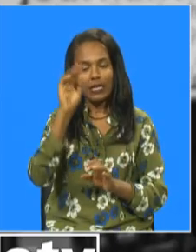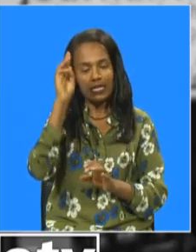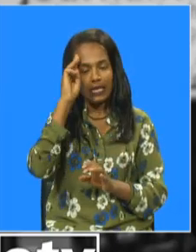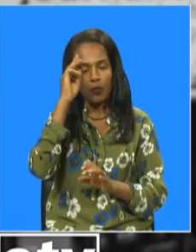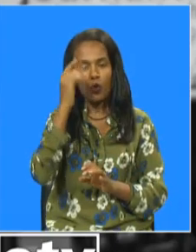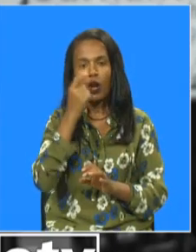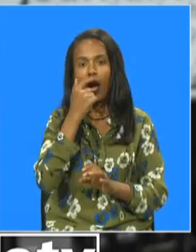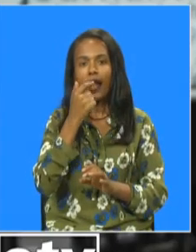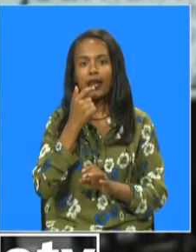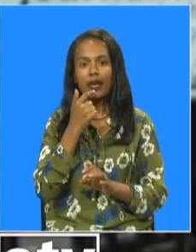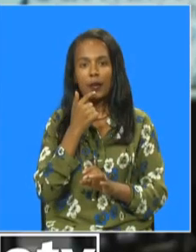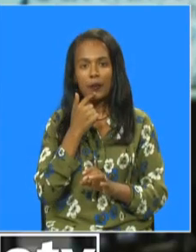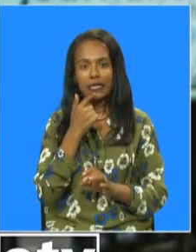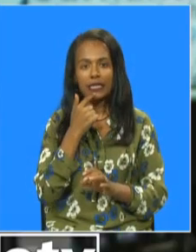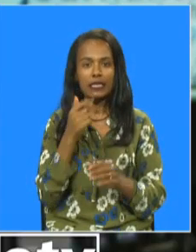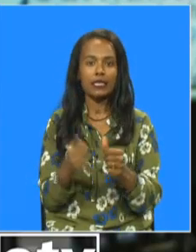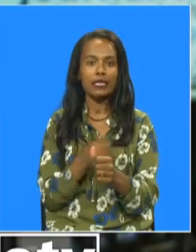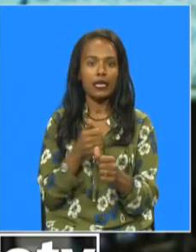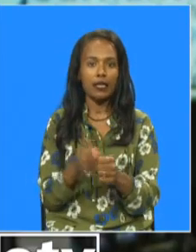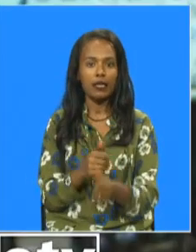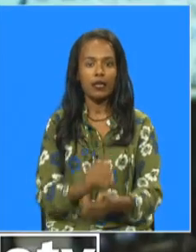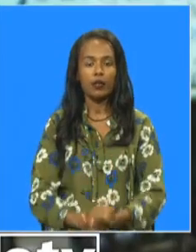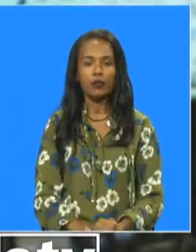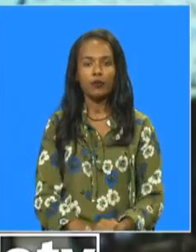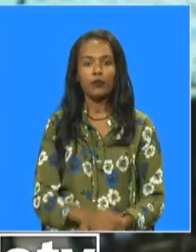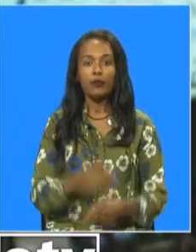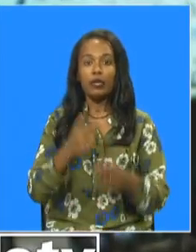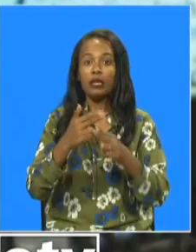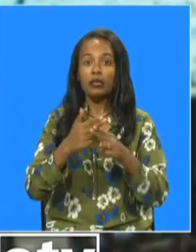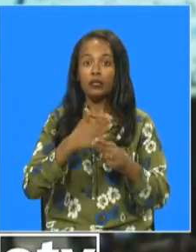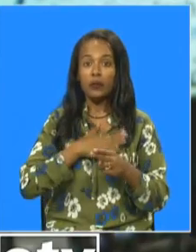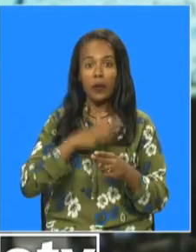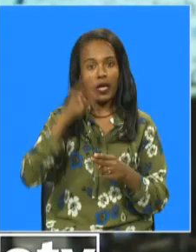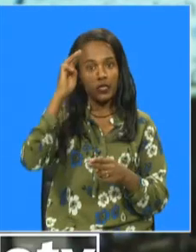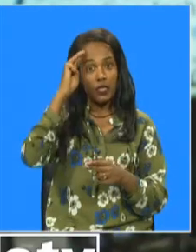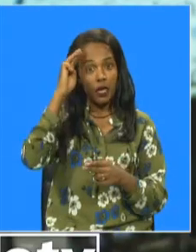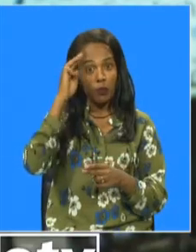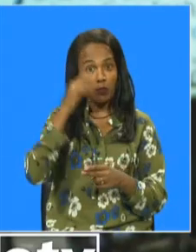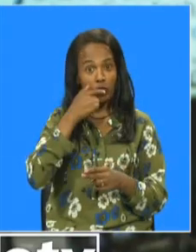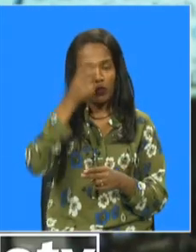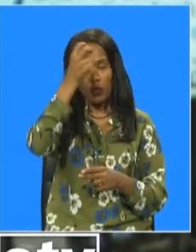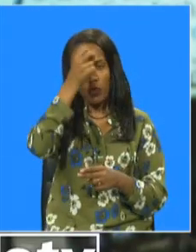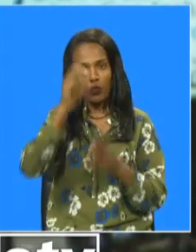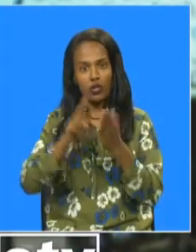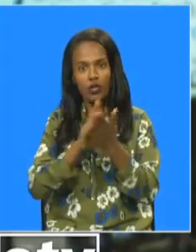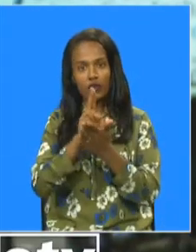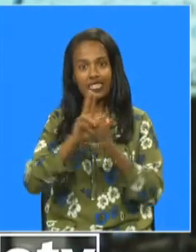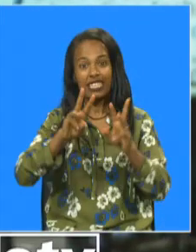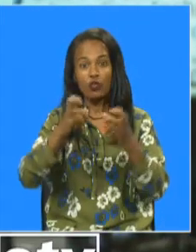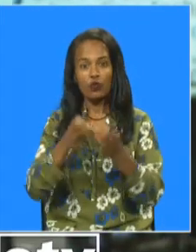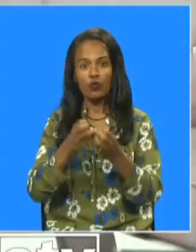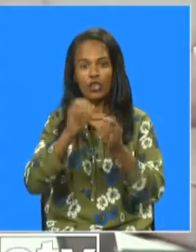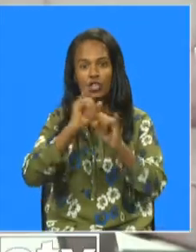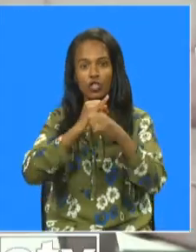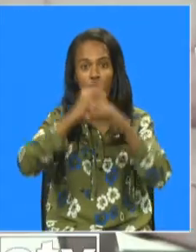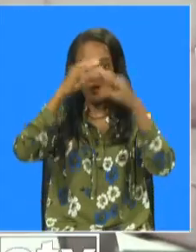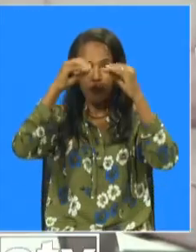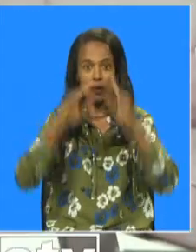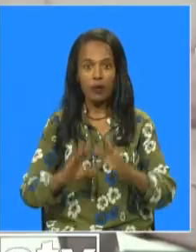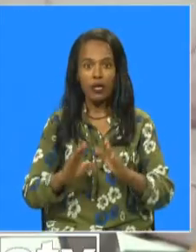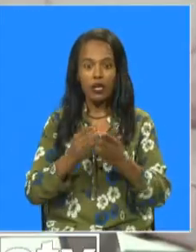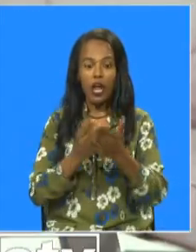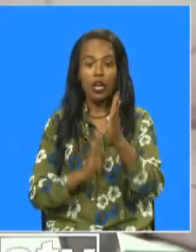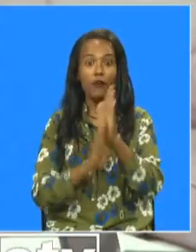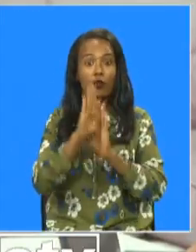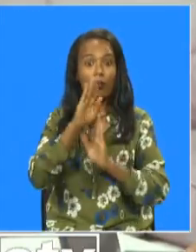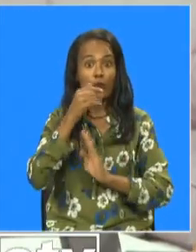ከሰለሞን አንደበት እንከታተል። ስሜ ሰለሞን አይዳኝ ይባላል። በወሎ ዩኒቨርሲቲ የሶፍትዌር ኢንጂነሪንግ መምህርና የሶፍትዌር